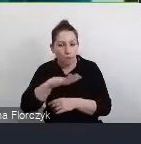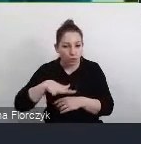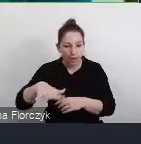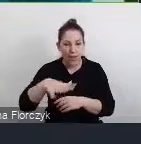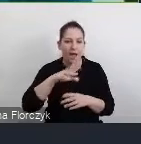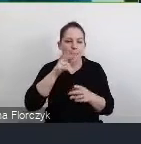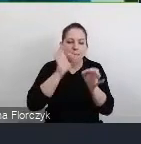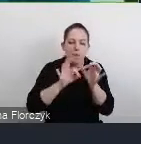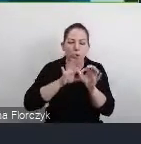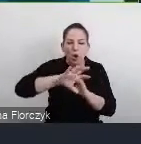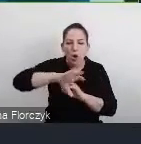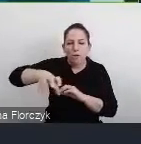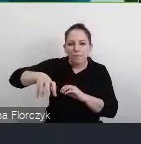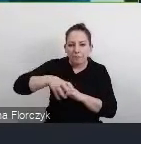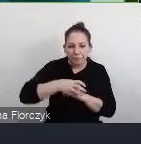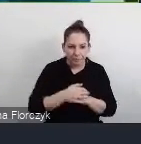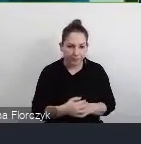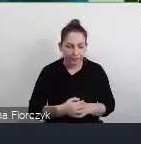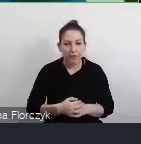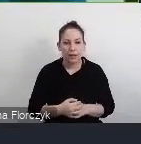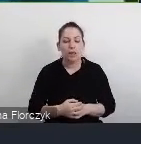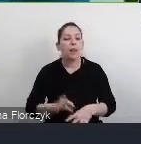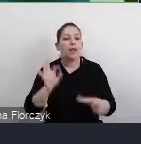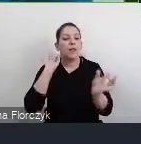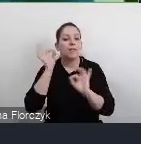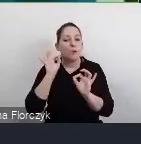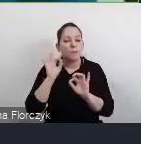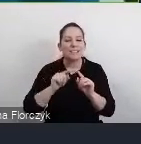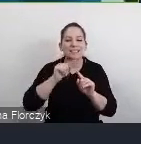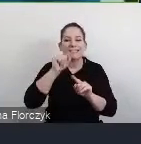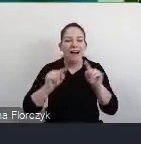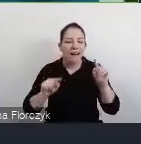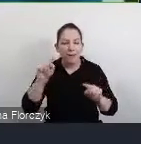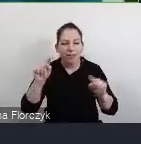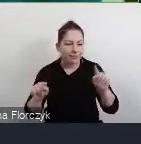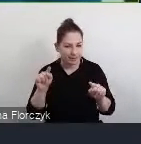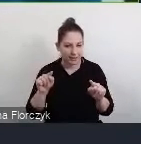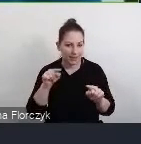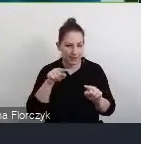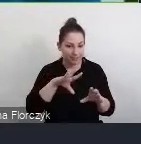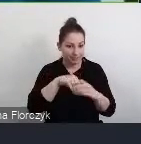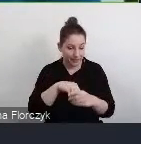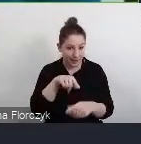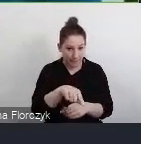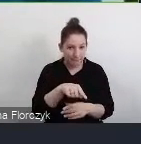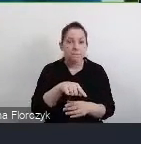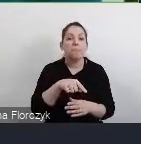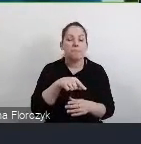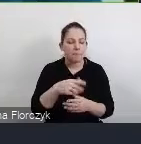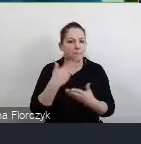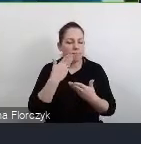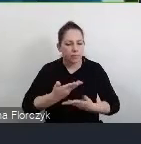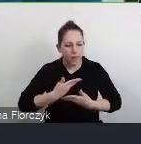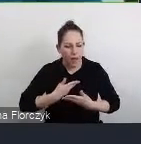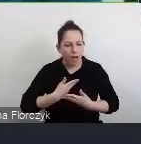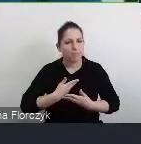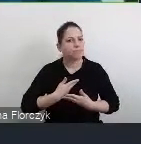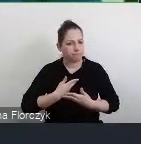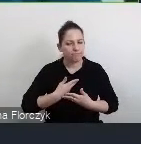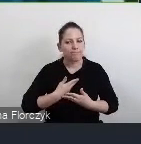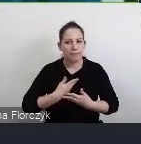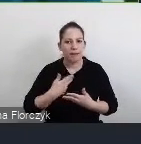bo zasób informacji i te statystyki, które są w nim zawarte, nadają bardzo szeroki obraz tego, co